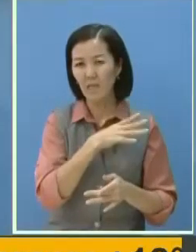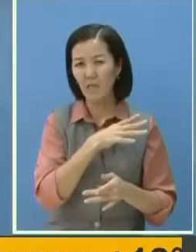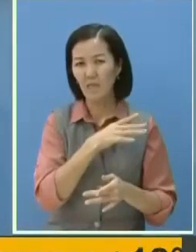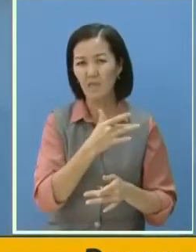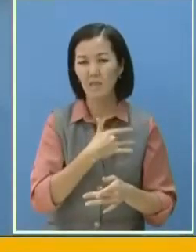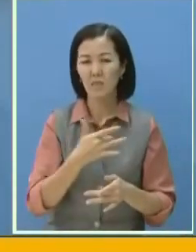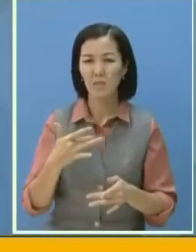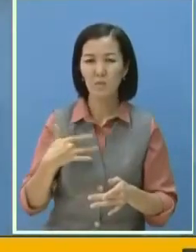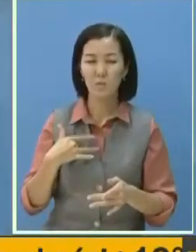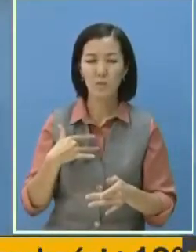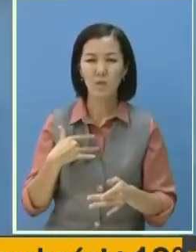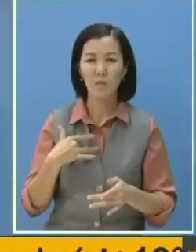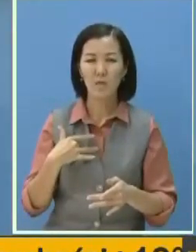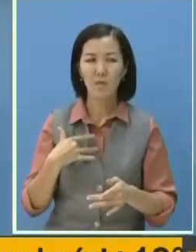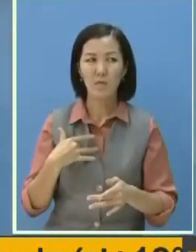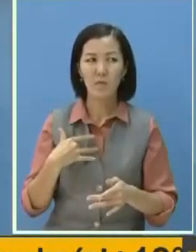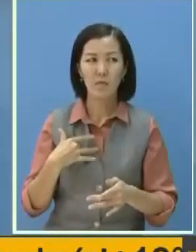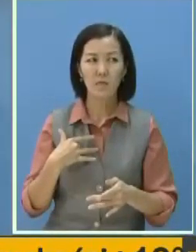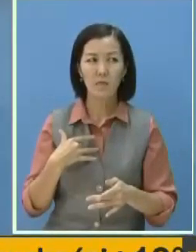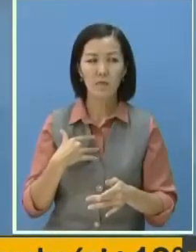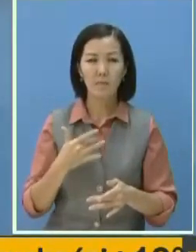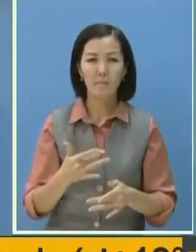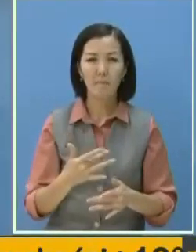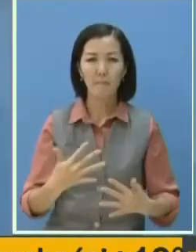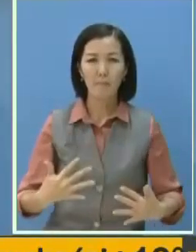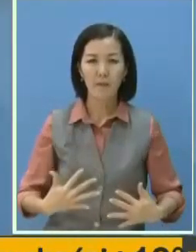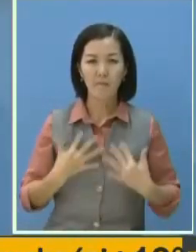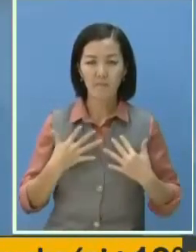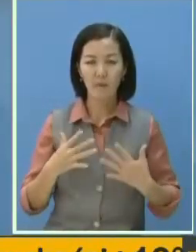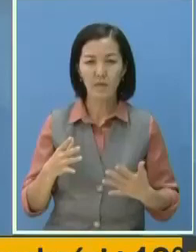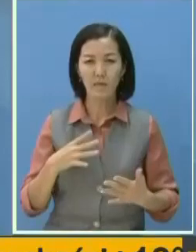вот возникает пневмония легочная, это...